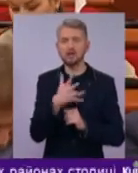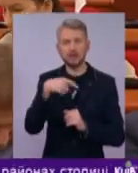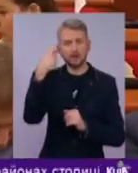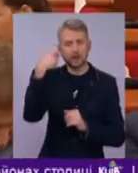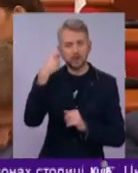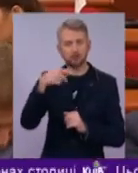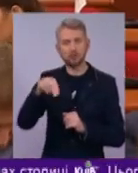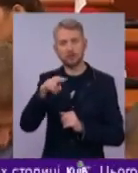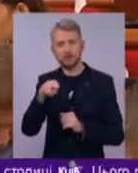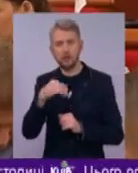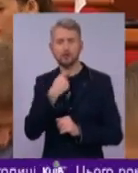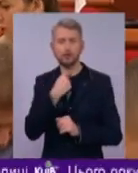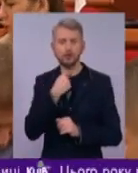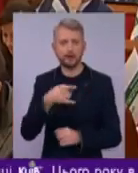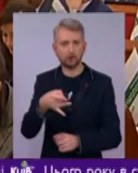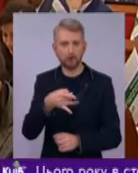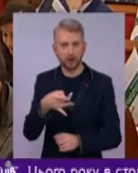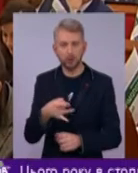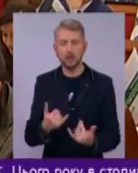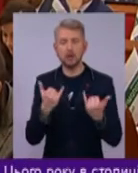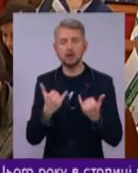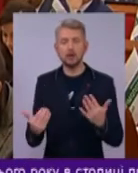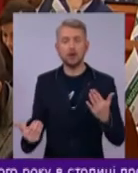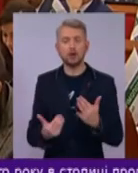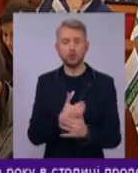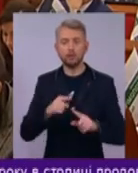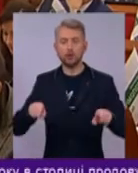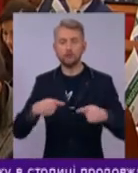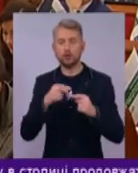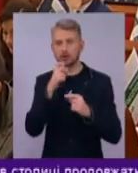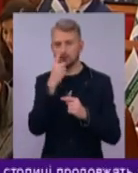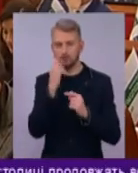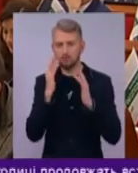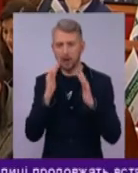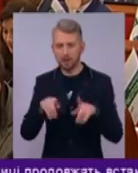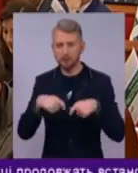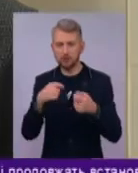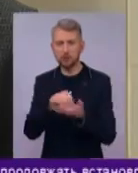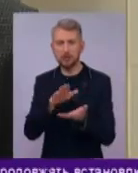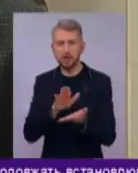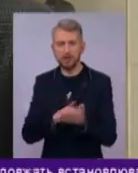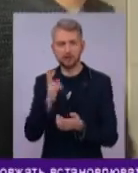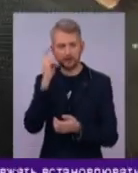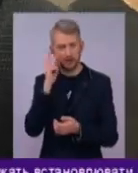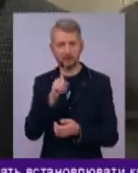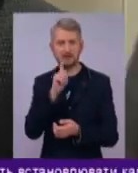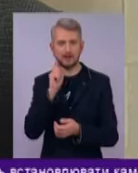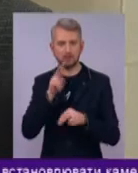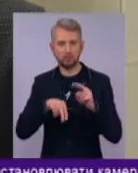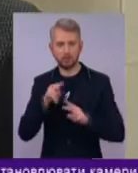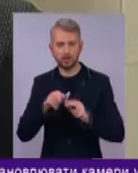Дарницькому, Деснянському і Голосіївському районах. Нині новостворені парки передають на баланс у «Київзеленбуд». В подальшому